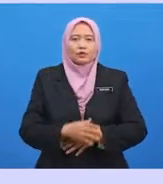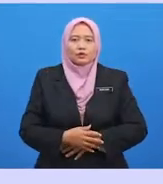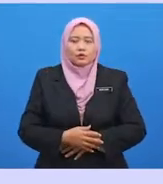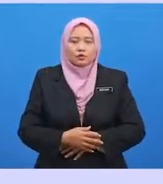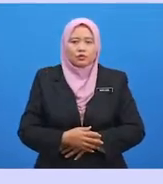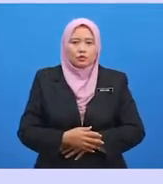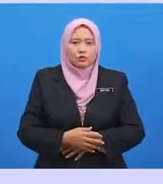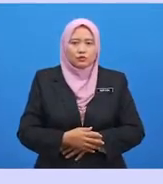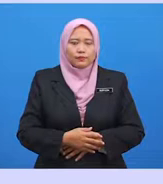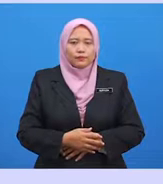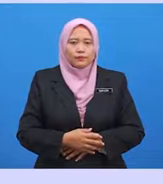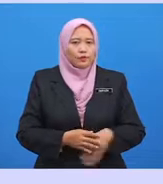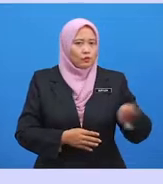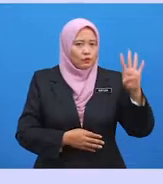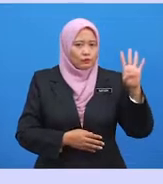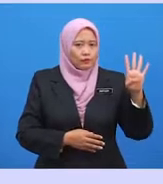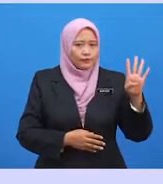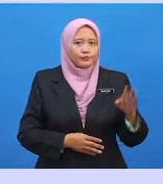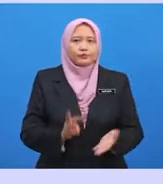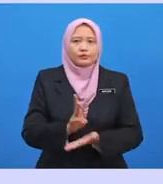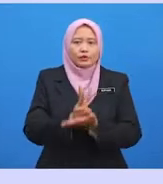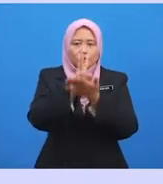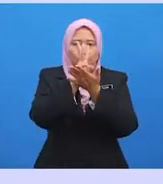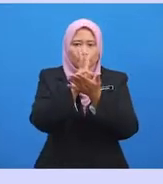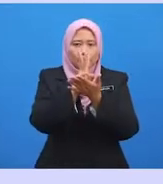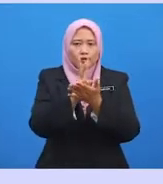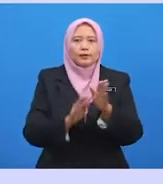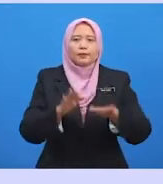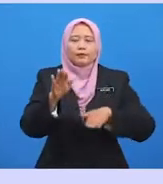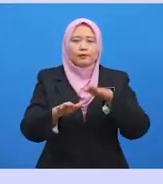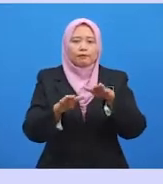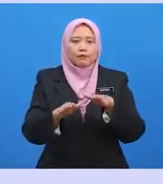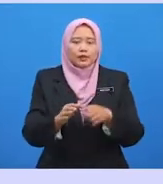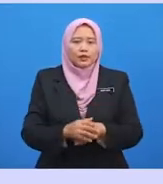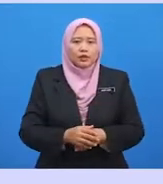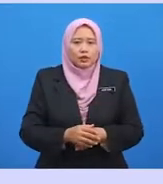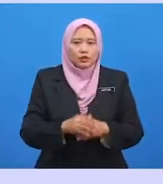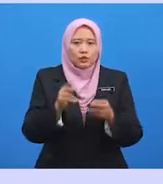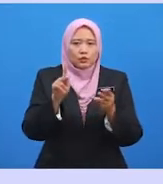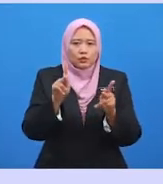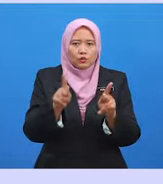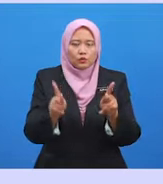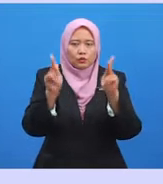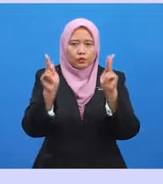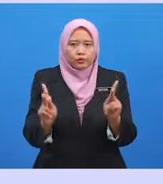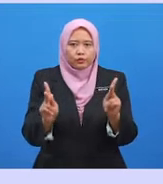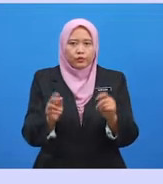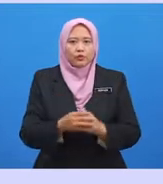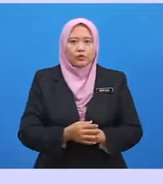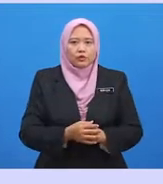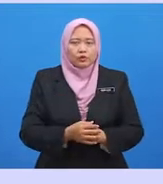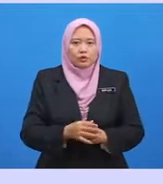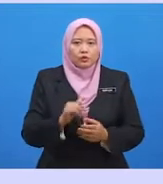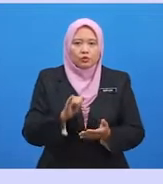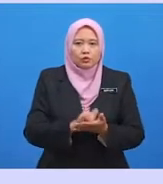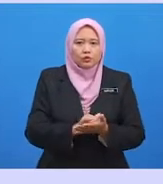Alisa hajat empat wakaf tapak perkuburan iaitu wakaf tanah untuk dijadikan